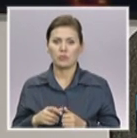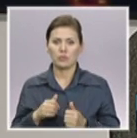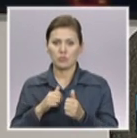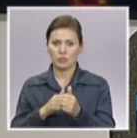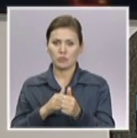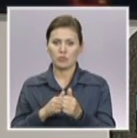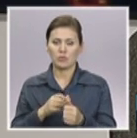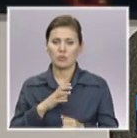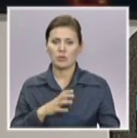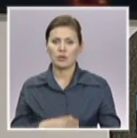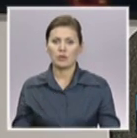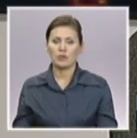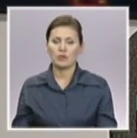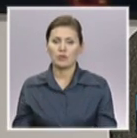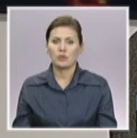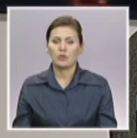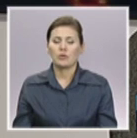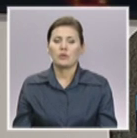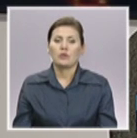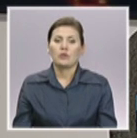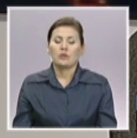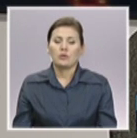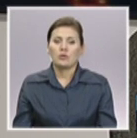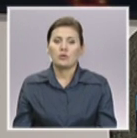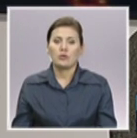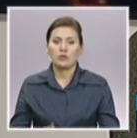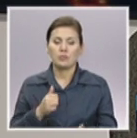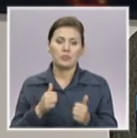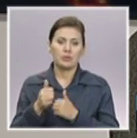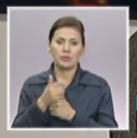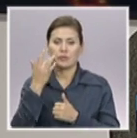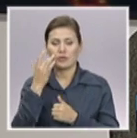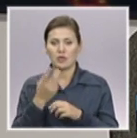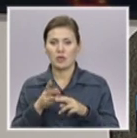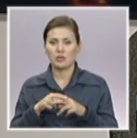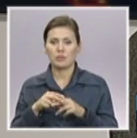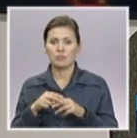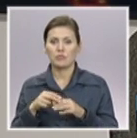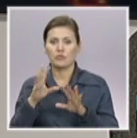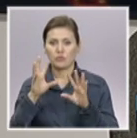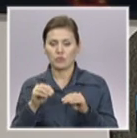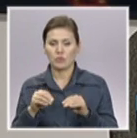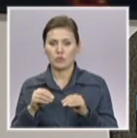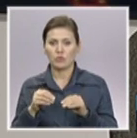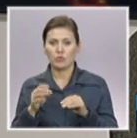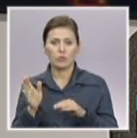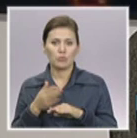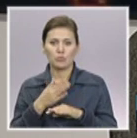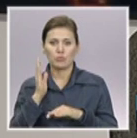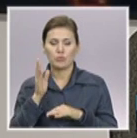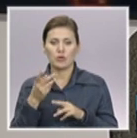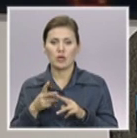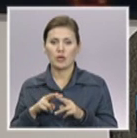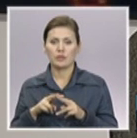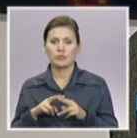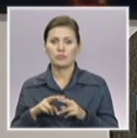гоняются, перегоняют друг друга. Сейчас этими мерами мы думаем снять эти все